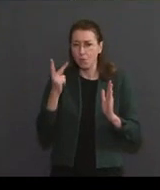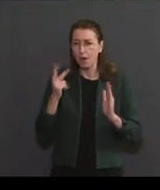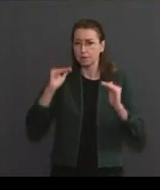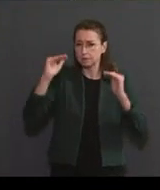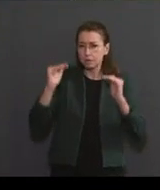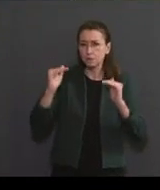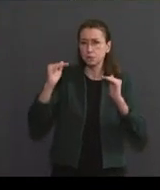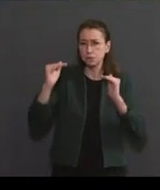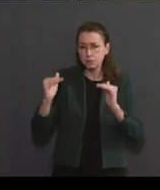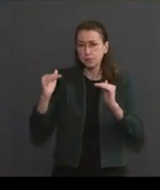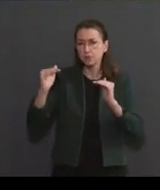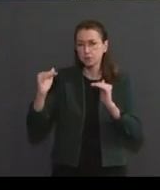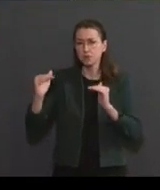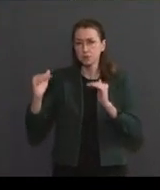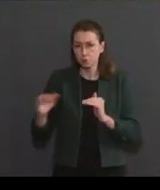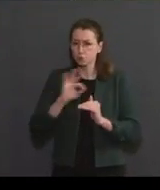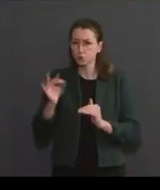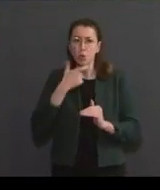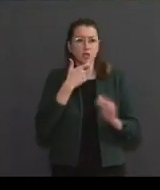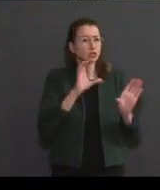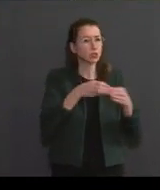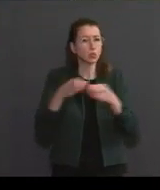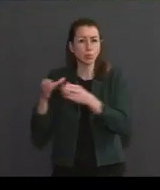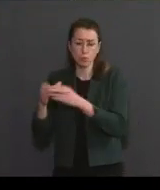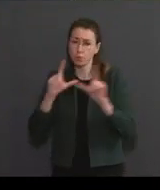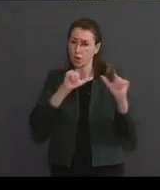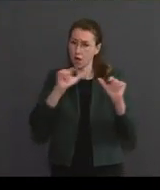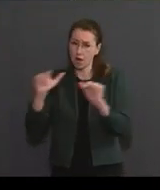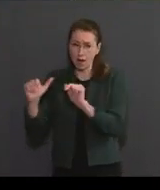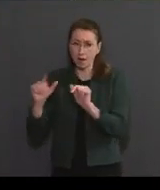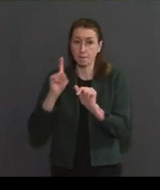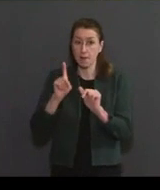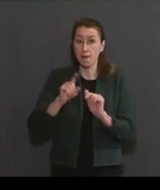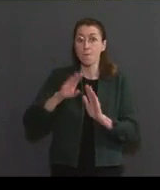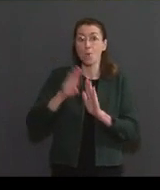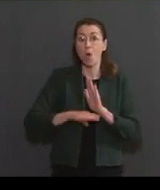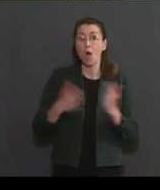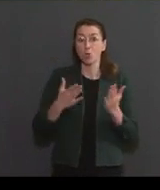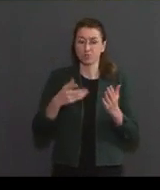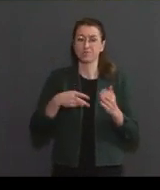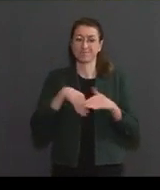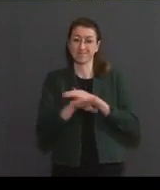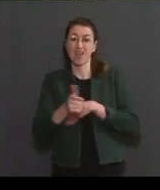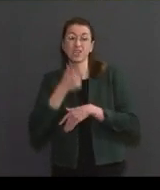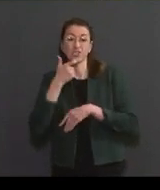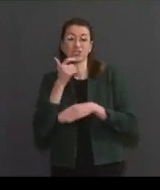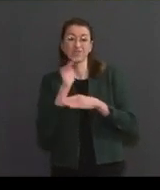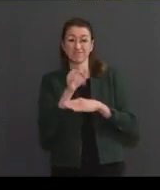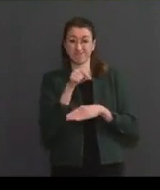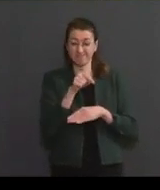dans toutes les tranches d'âge, tout en étant moins prononcées chez les personnes plus âgées, chez les personnes de plus de 70